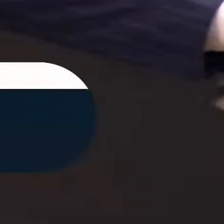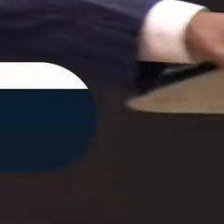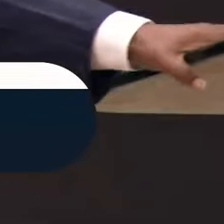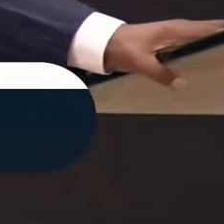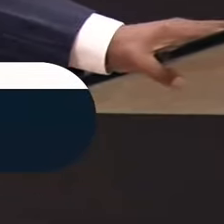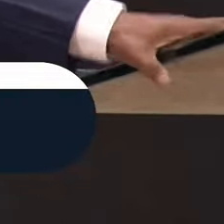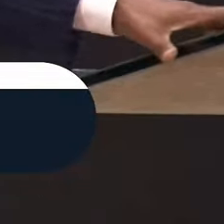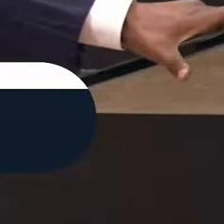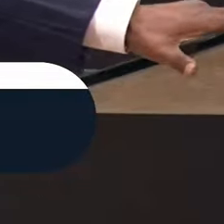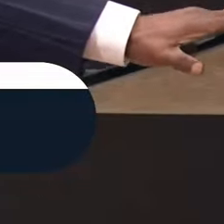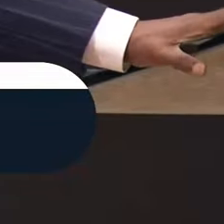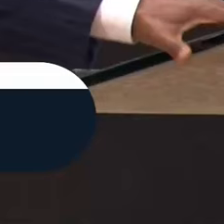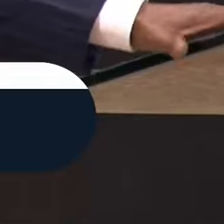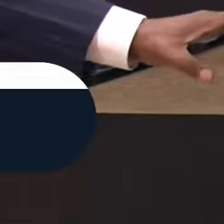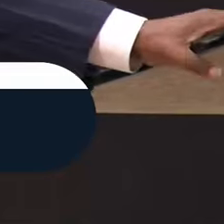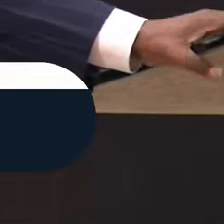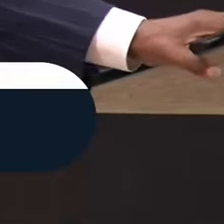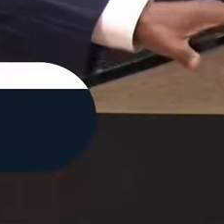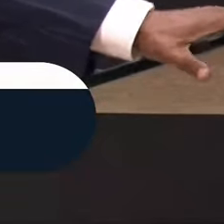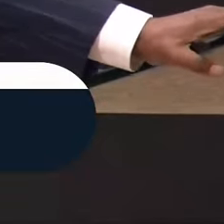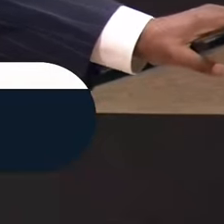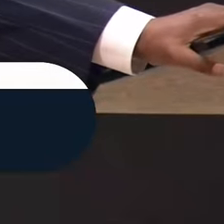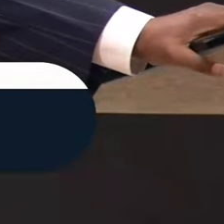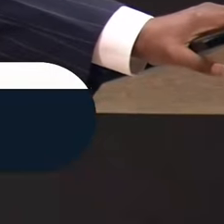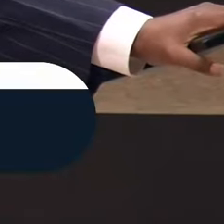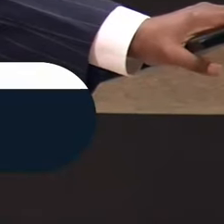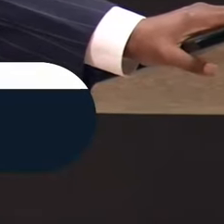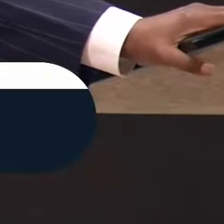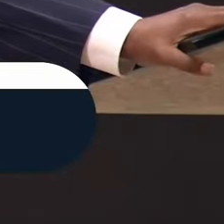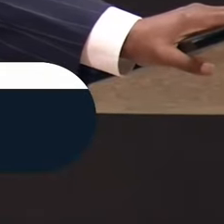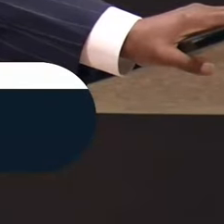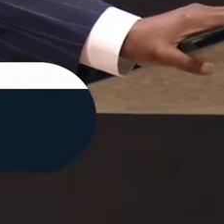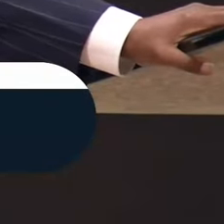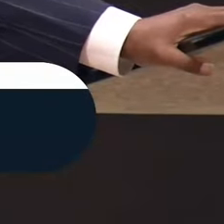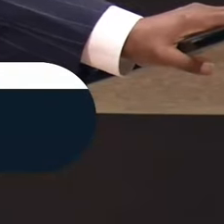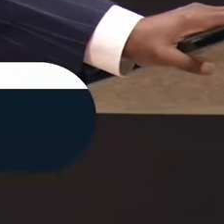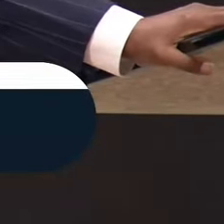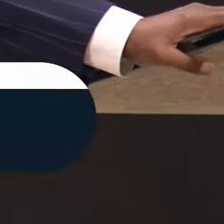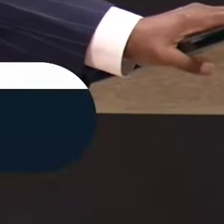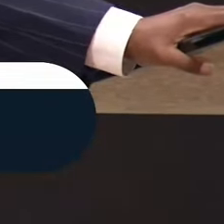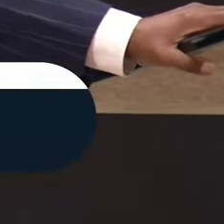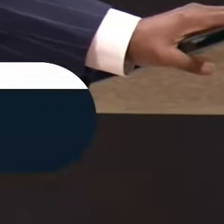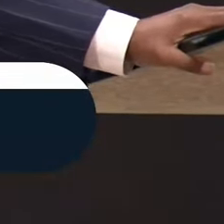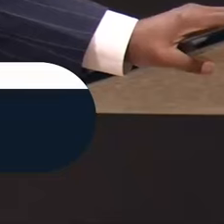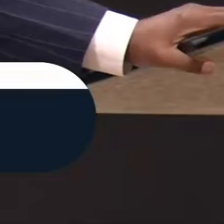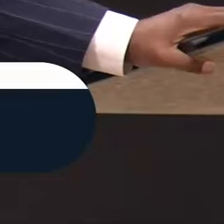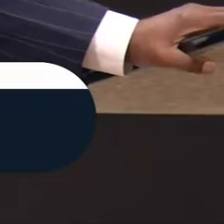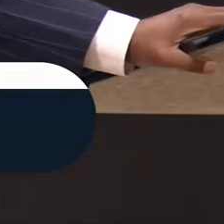de Christ. 2. La grâce outragée ou piétinée par la foi morte